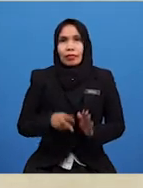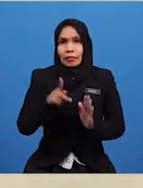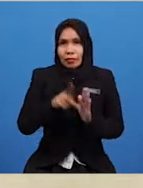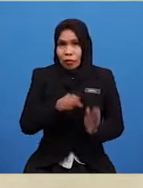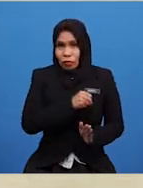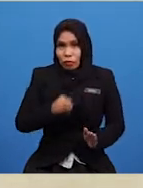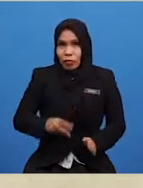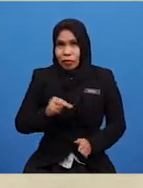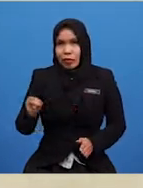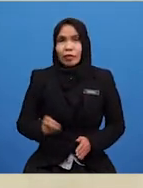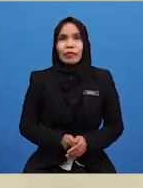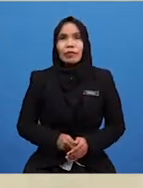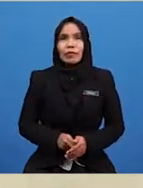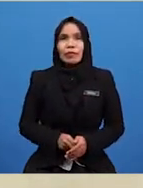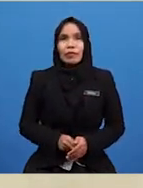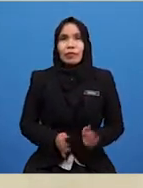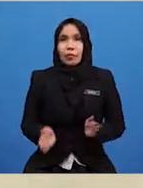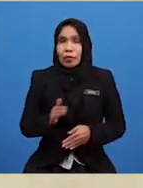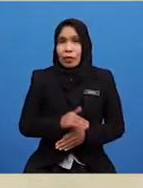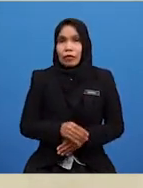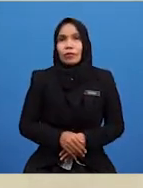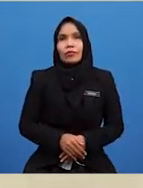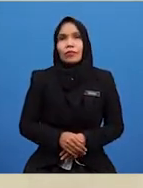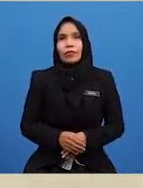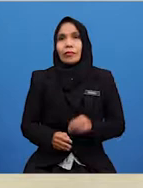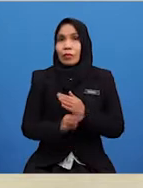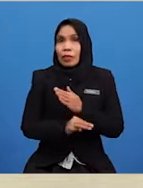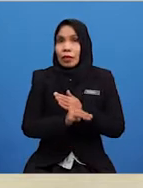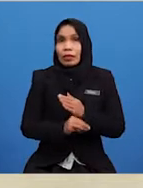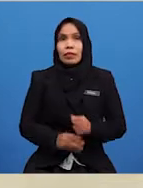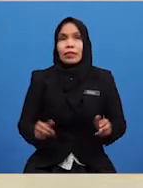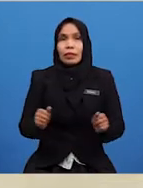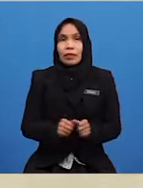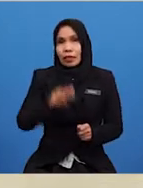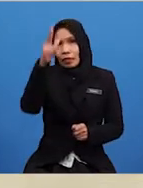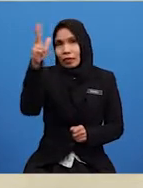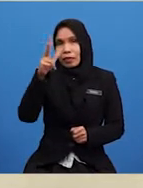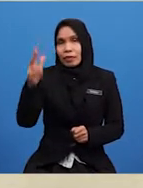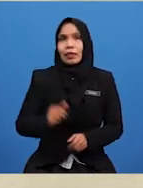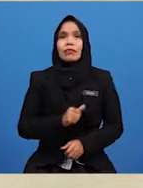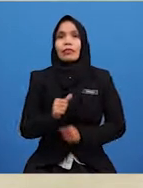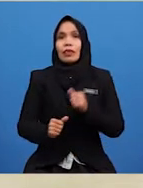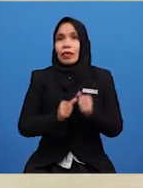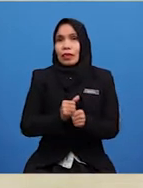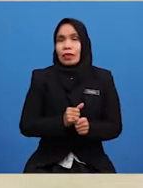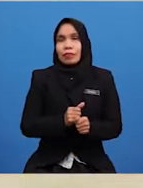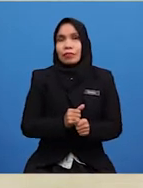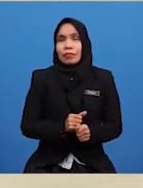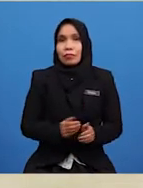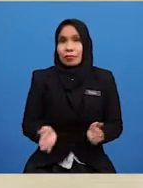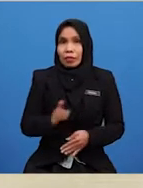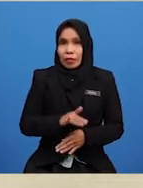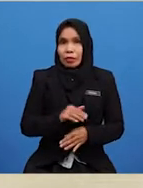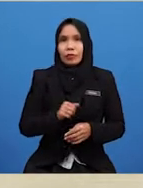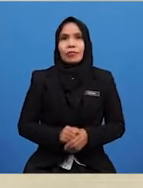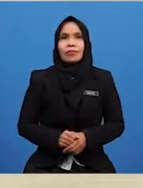Hubungan antara kerajaan ini berlaku atas dasar sama taraf. Hubungan diplomatik terjalin melalui